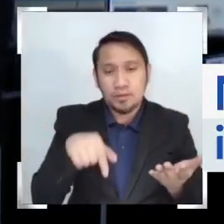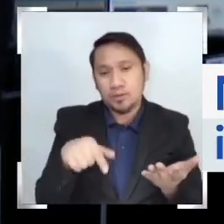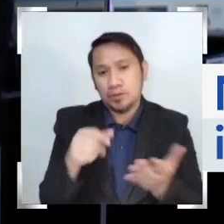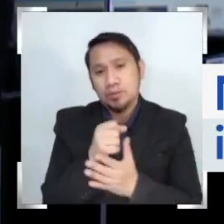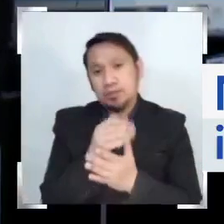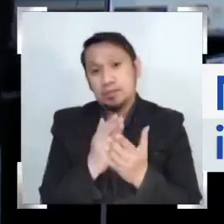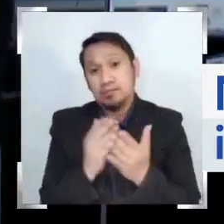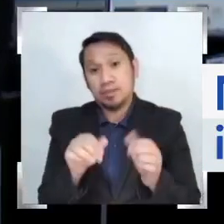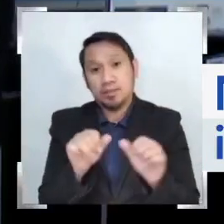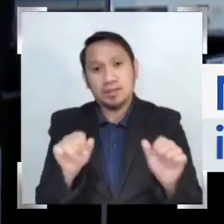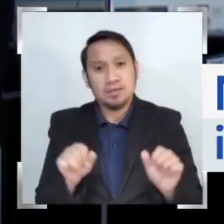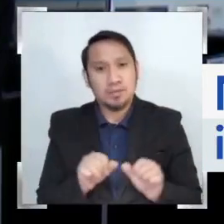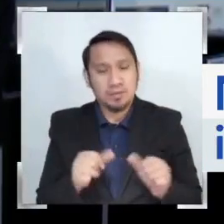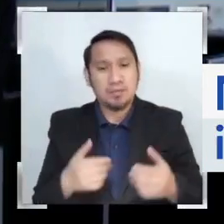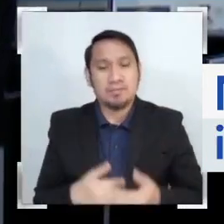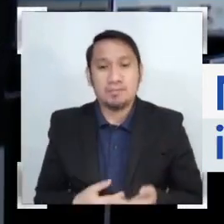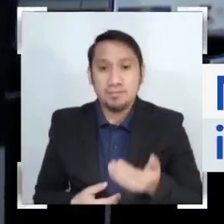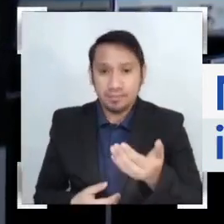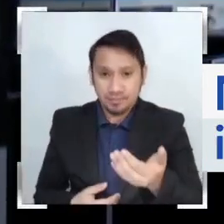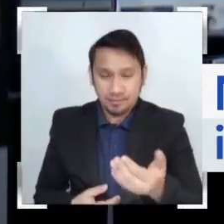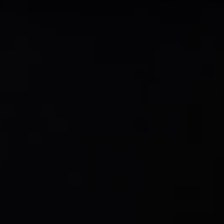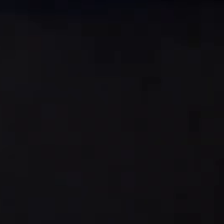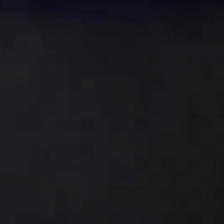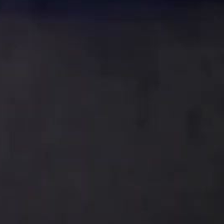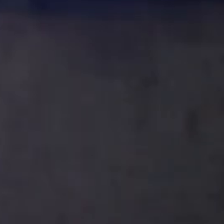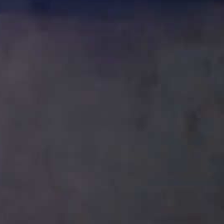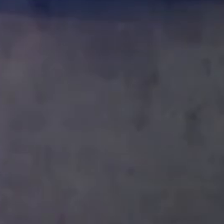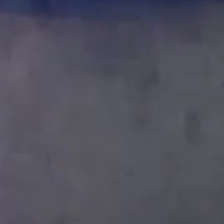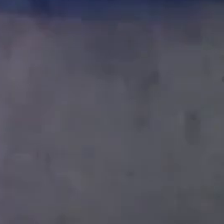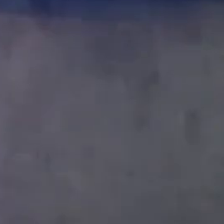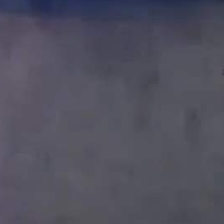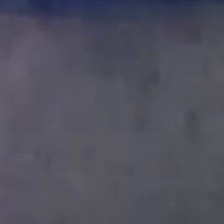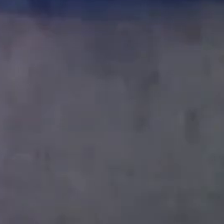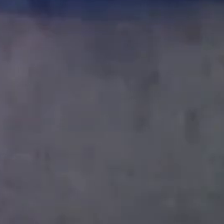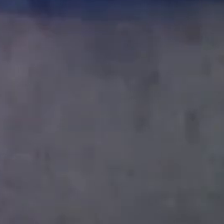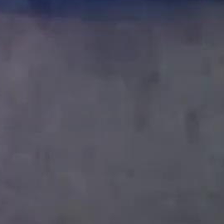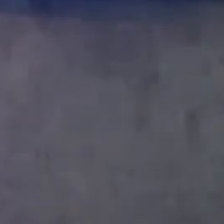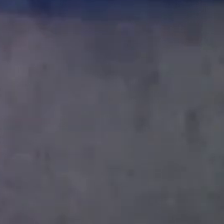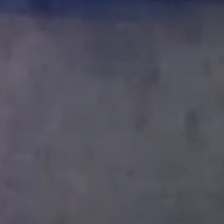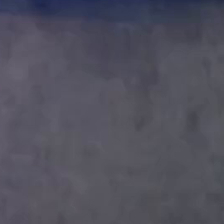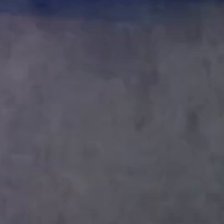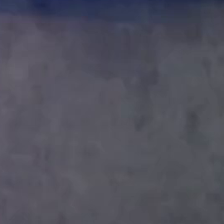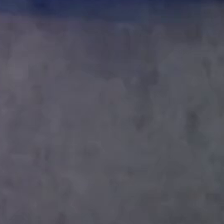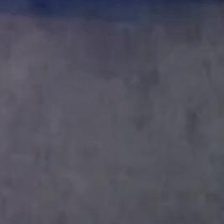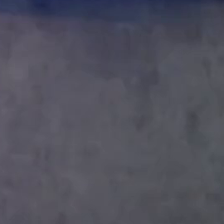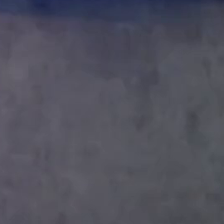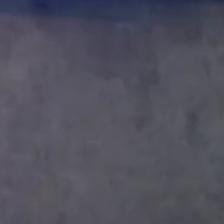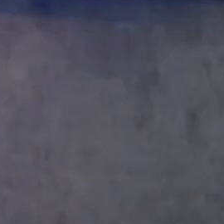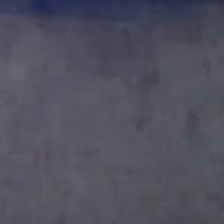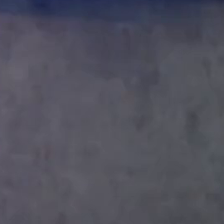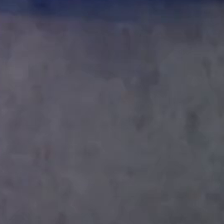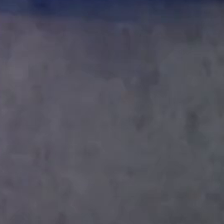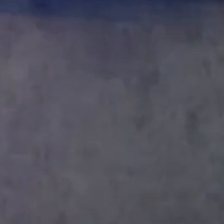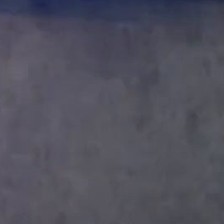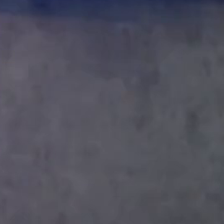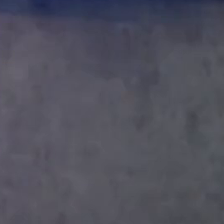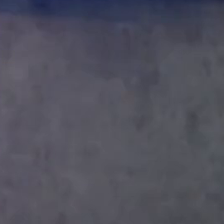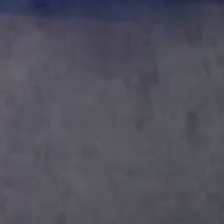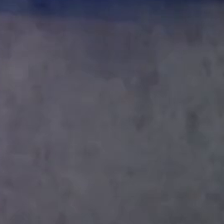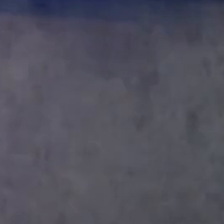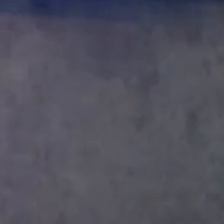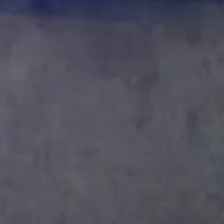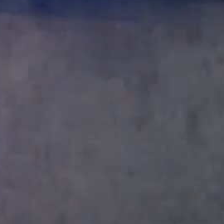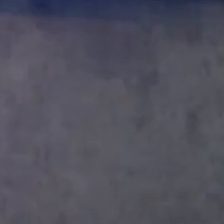areas. Jamie Santos, GMA News. Mga kapuso, saksihan ang unang pasok ng mga balita.